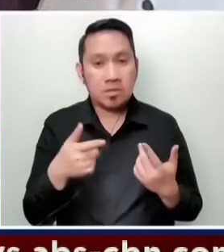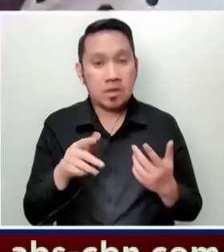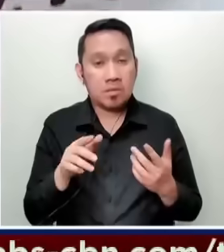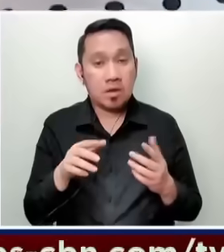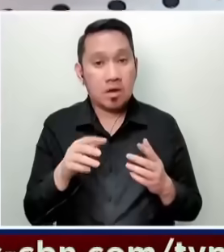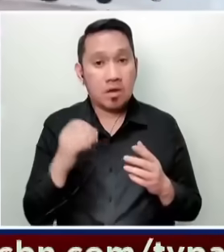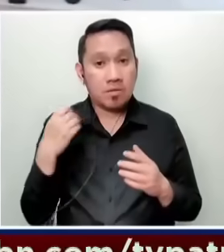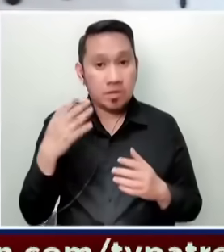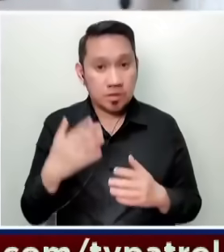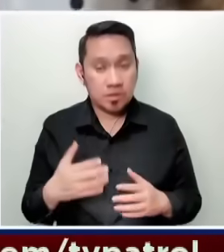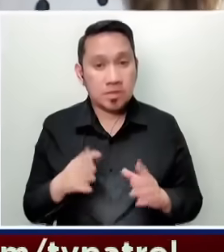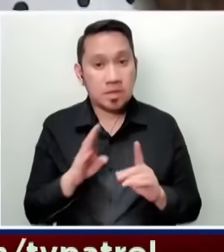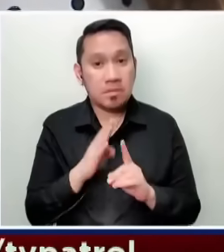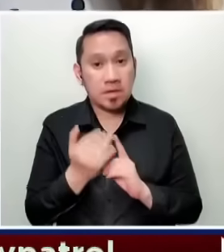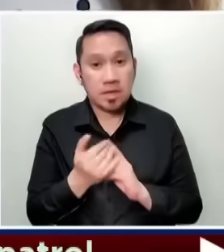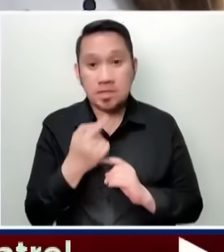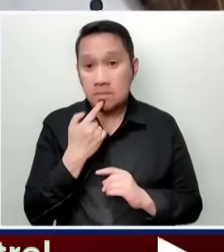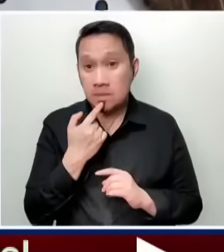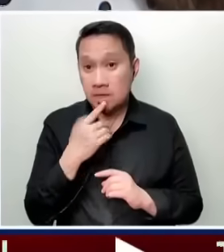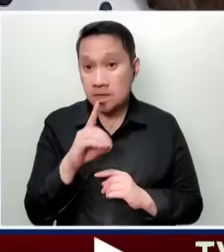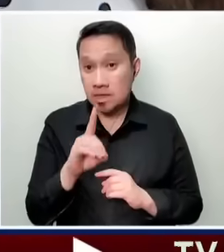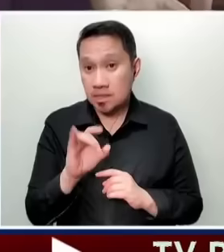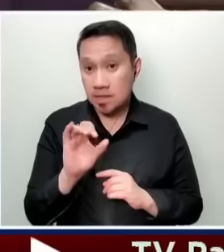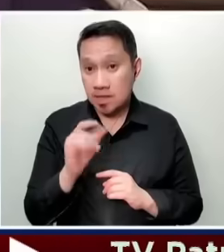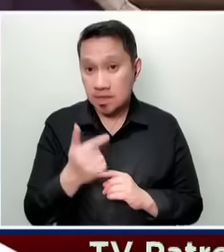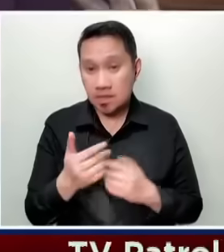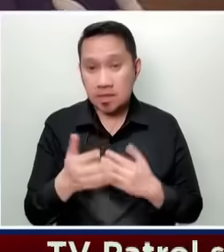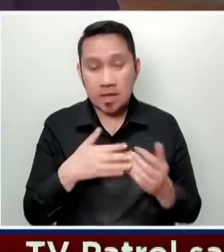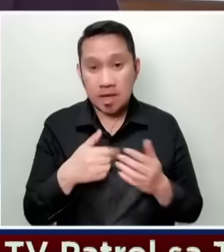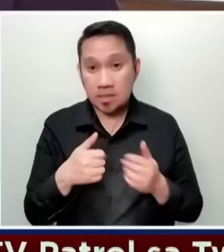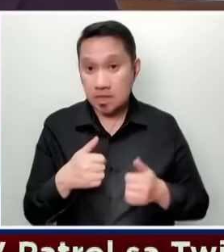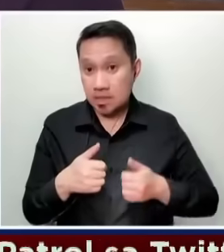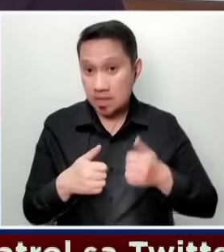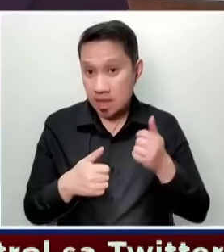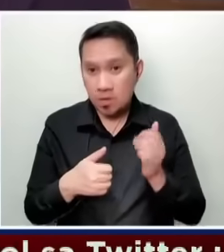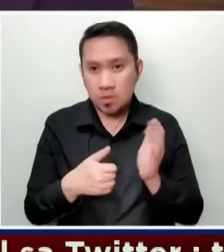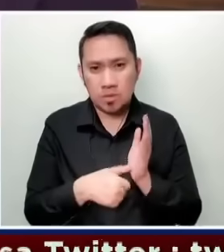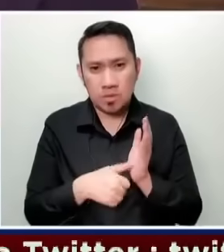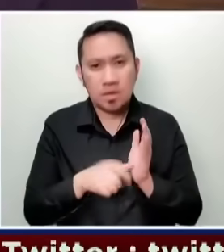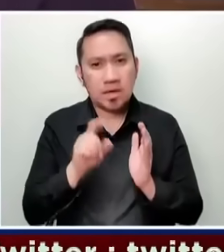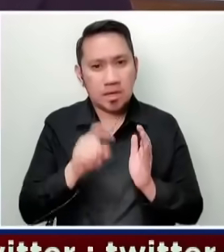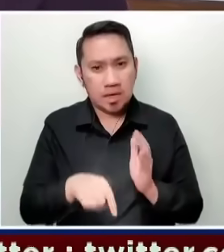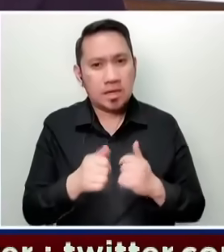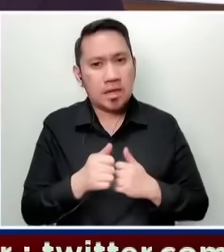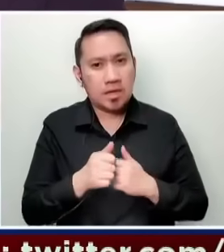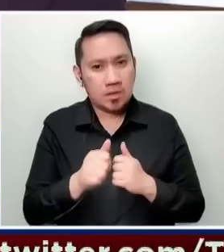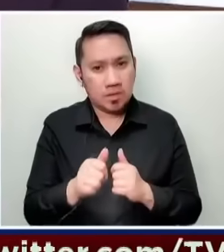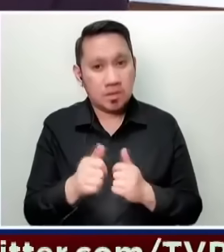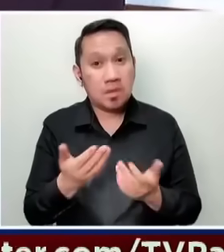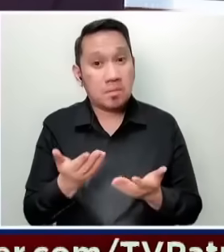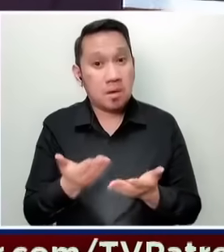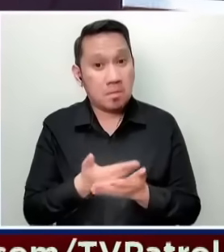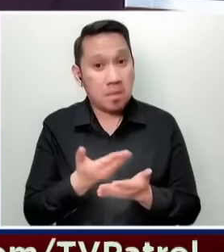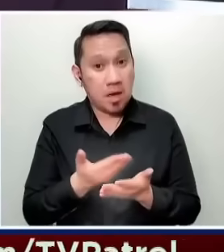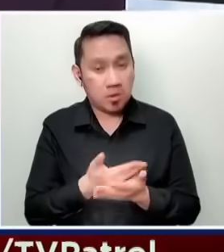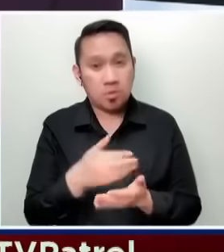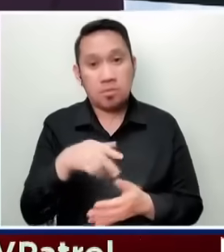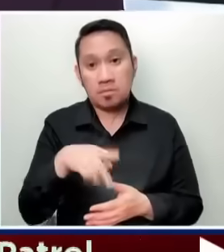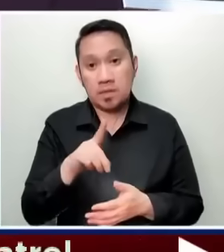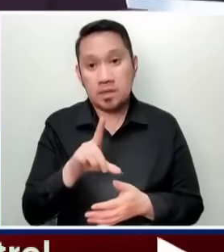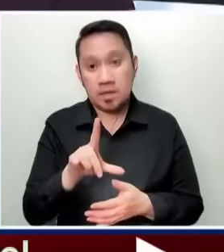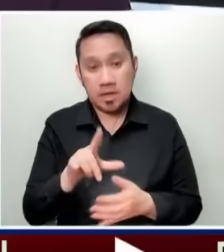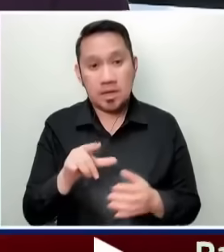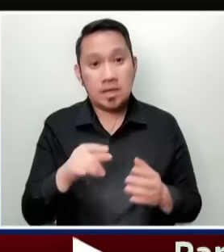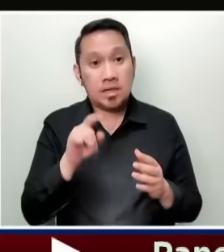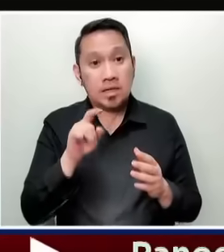barangay. Sabi ng DILG, kahit nanalo sa halalan, kailangan pa rin sumunod ng mga bagong halal na PDL sa mga patakaran